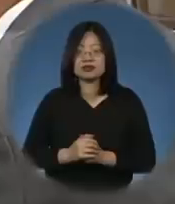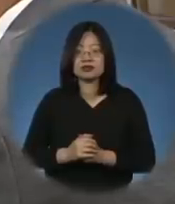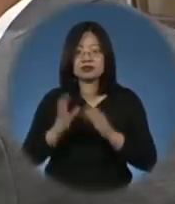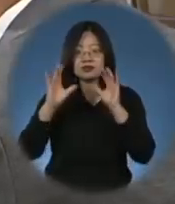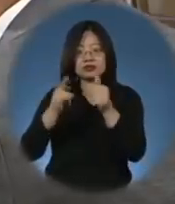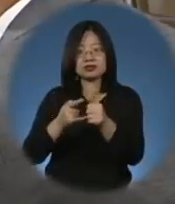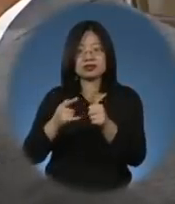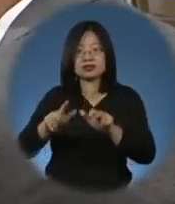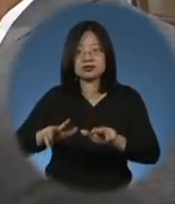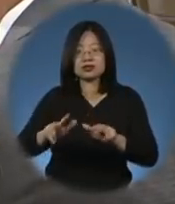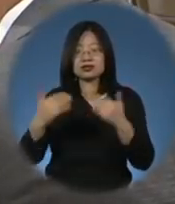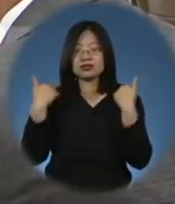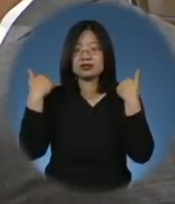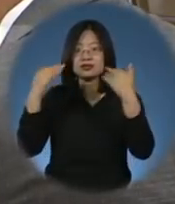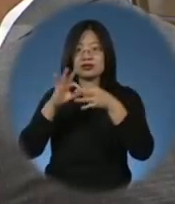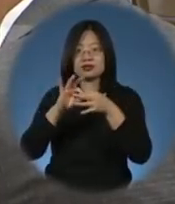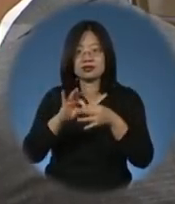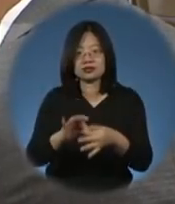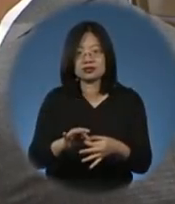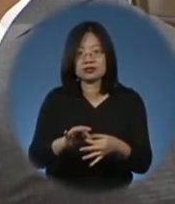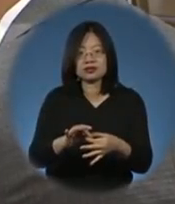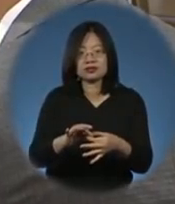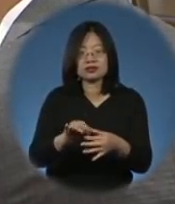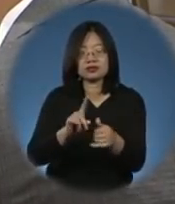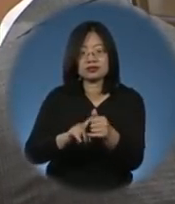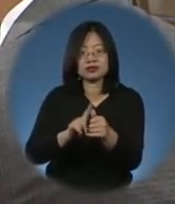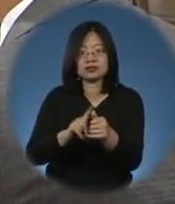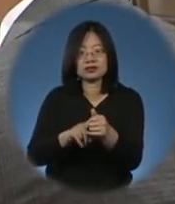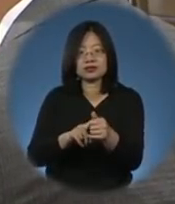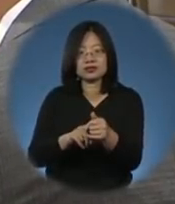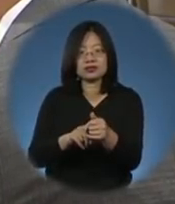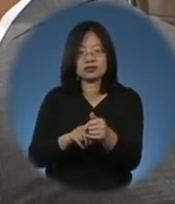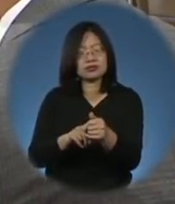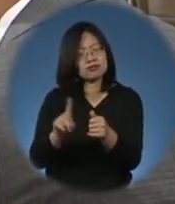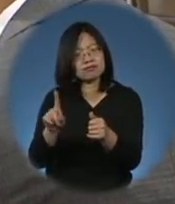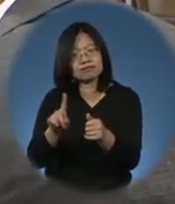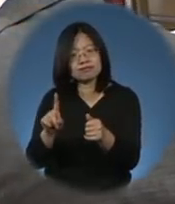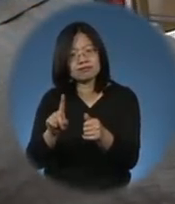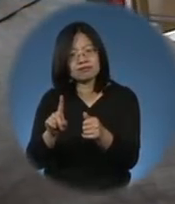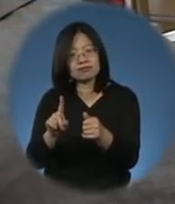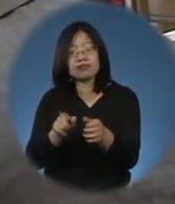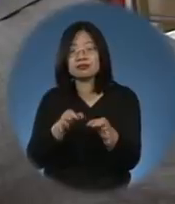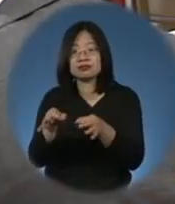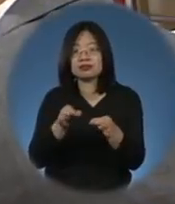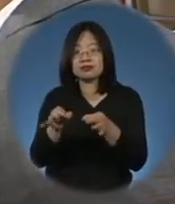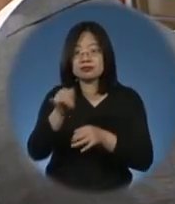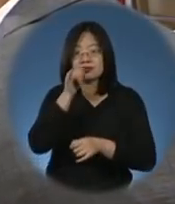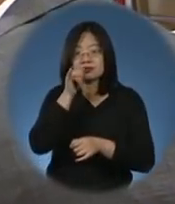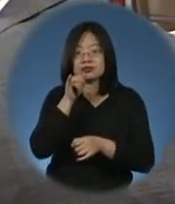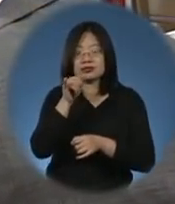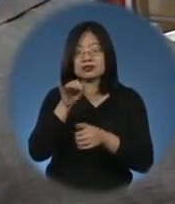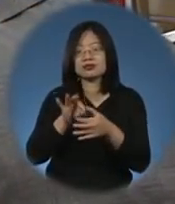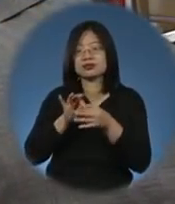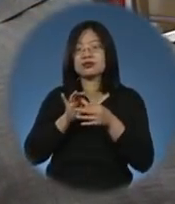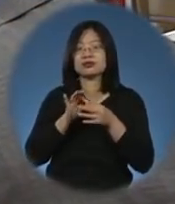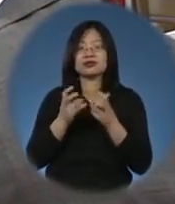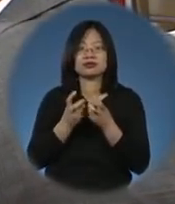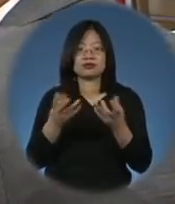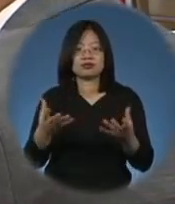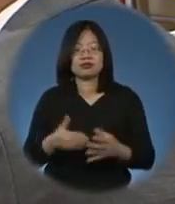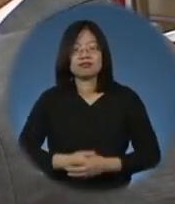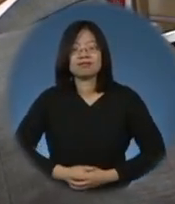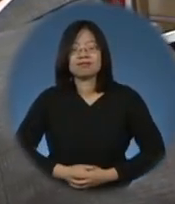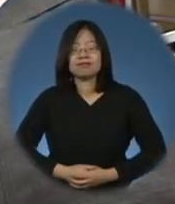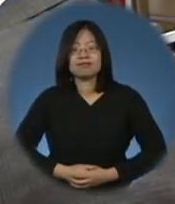이 아이들이 지금 이제 자라나면서 얘들을 대상으로 하는 뭐 이 시장이 있다. 그 시장은 영향을 받을 수밖에 없습니다.